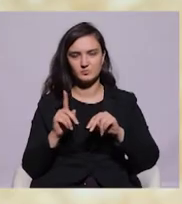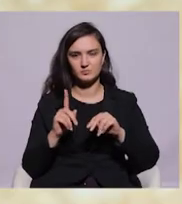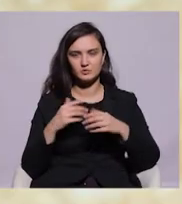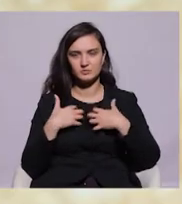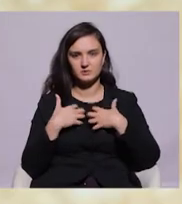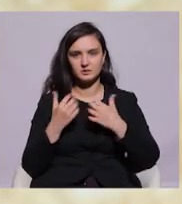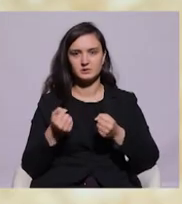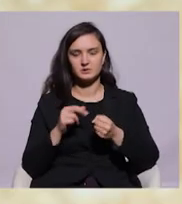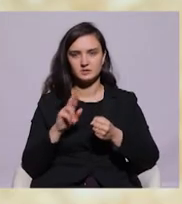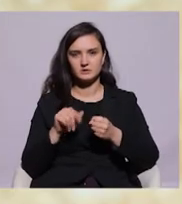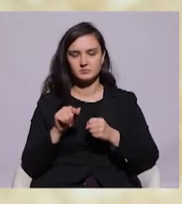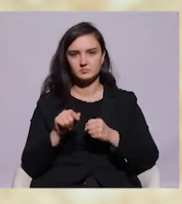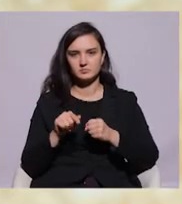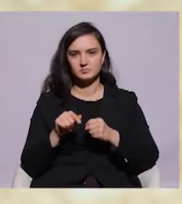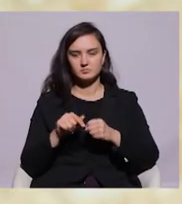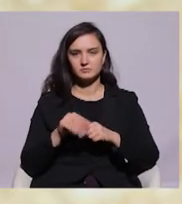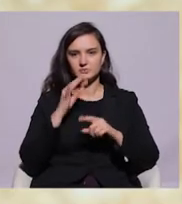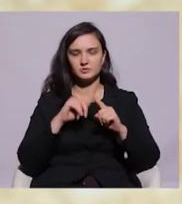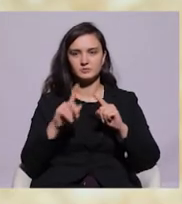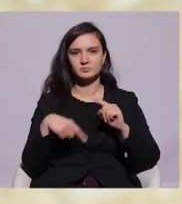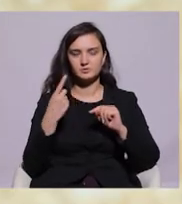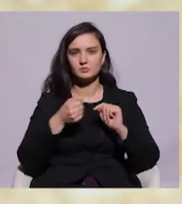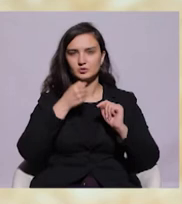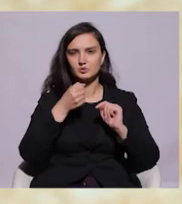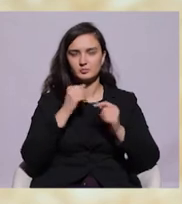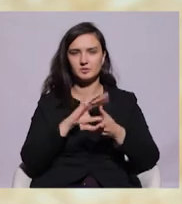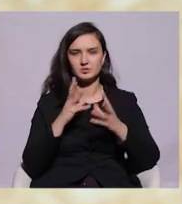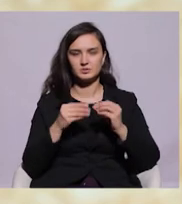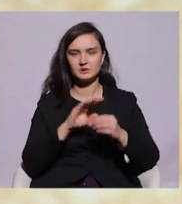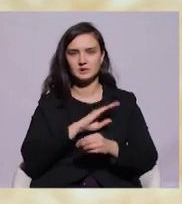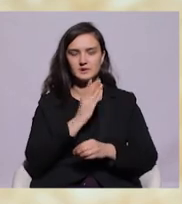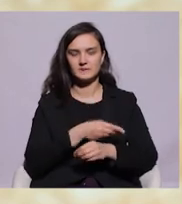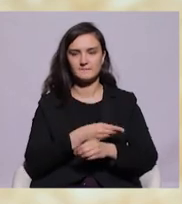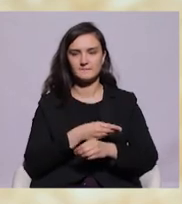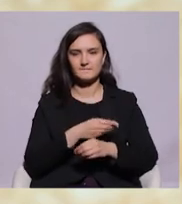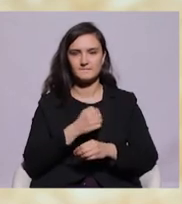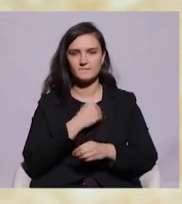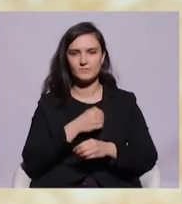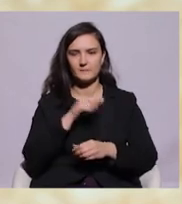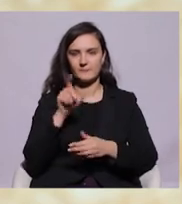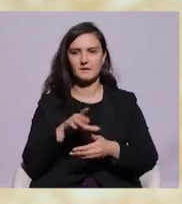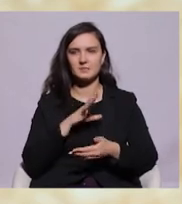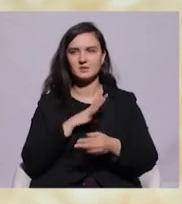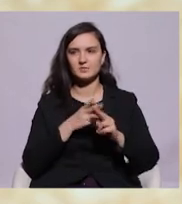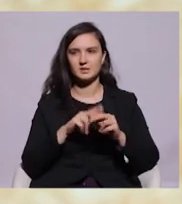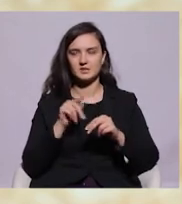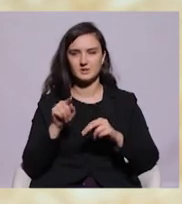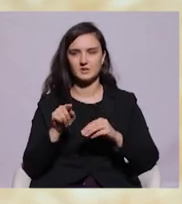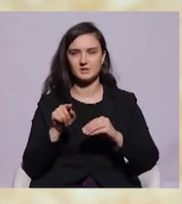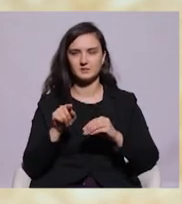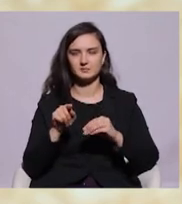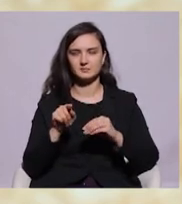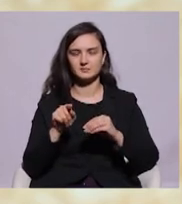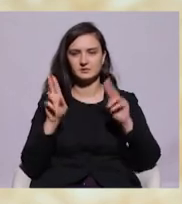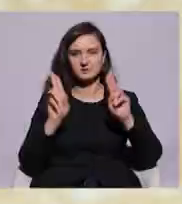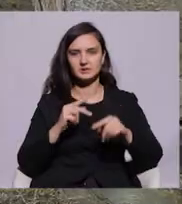რადგან ჯამრთელი და ანუ შემდგომ დიდობაში საკმაოდ ძლიერი მეომარი ჩამოყალიბებული იყო, განსაკუთრებით ვაჟებში